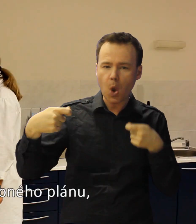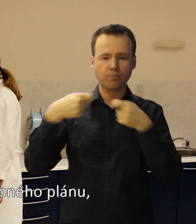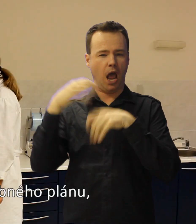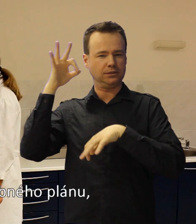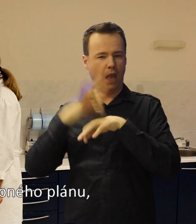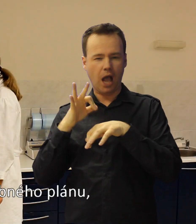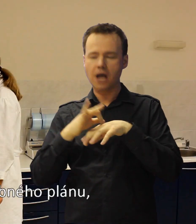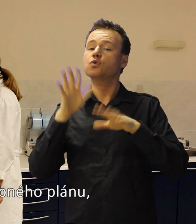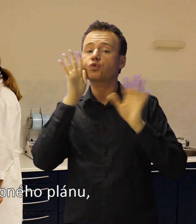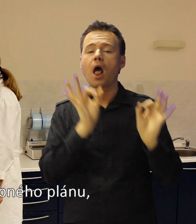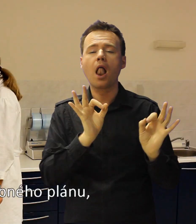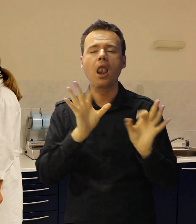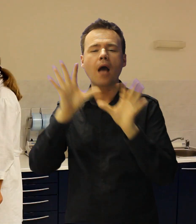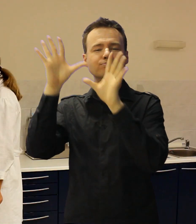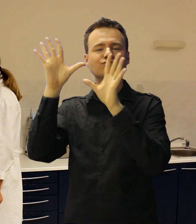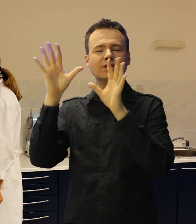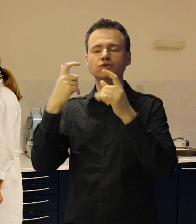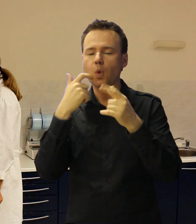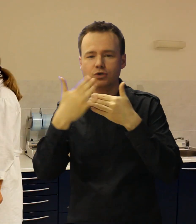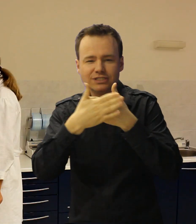sestavení léčebného plánu,